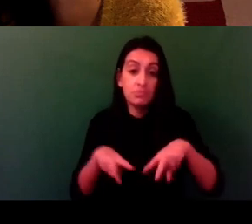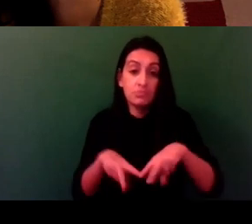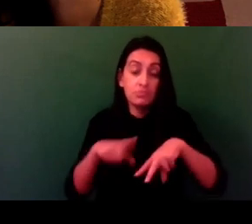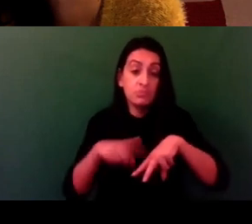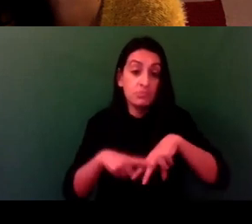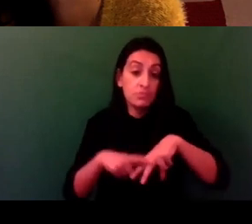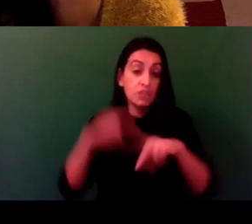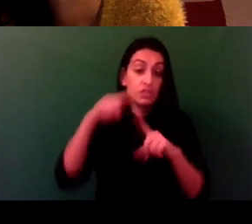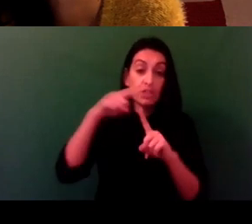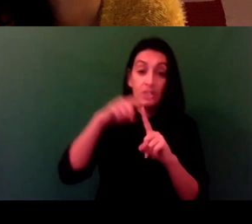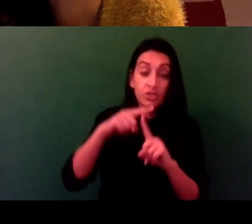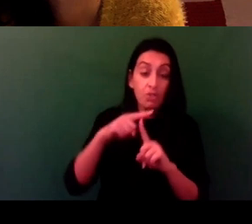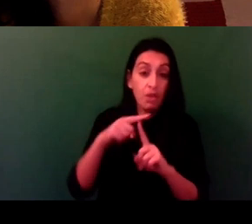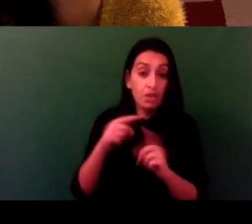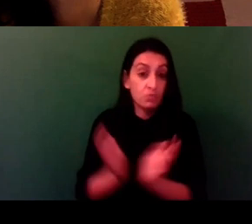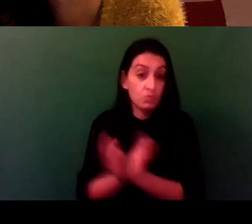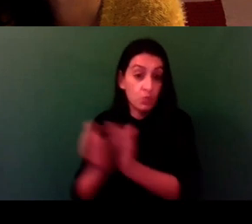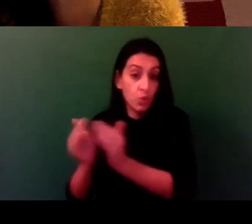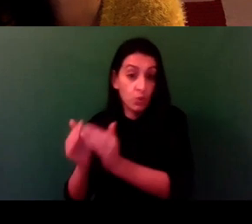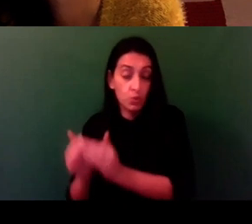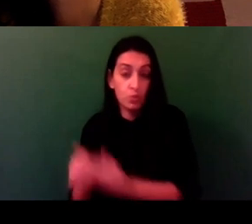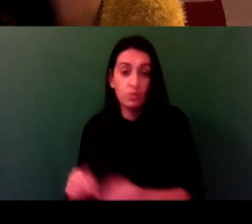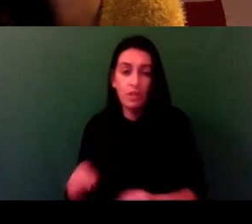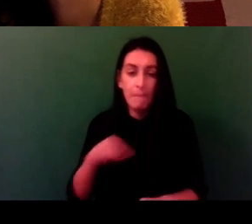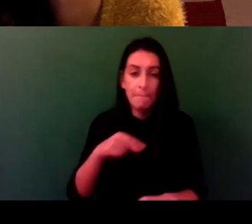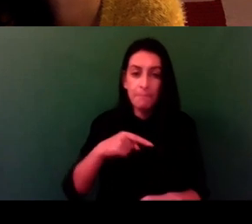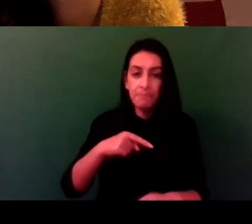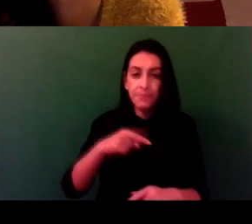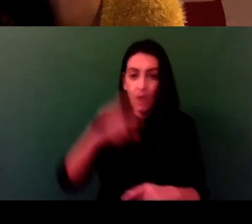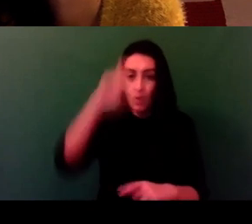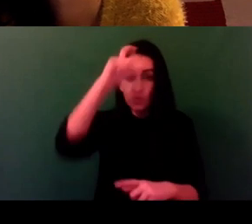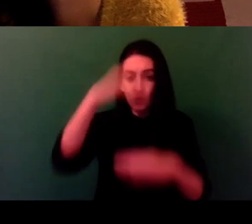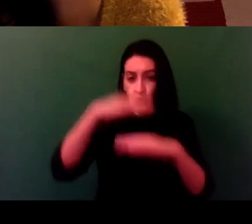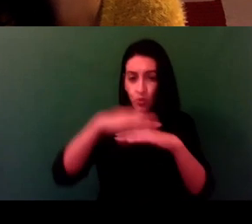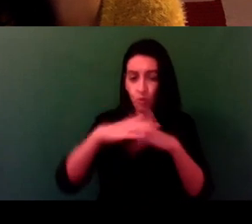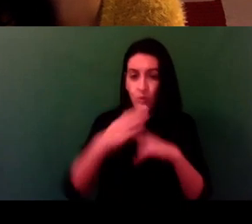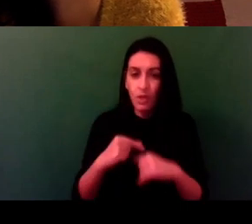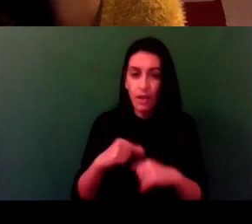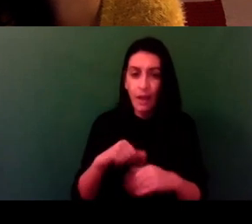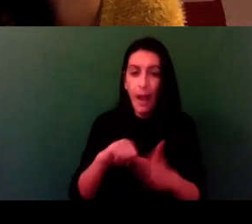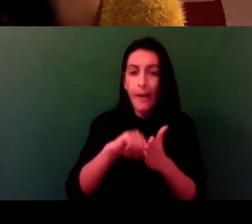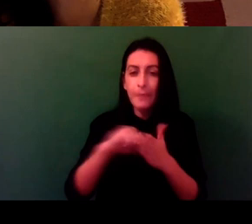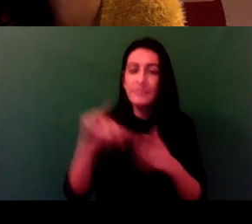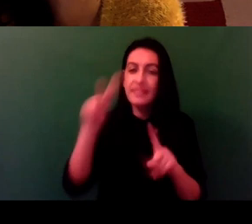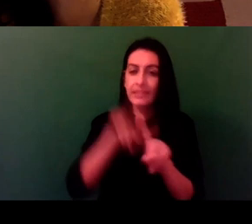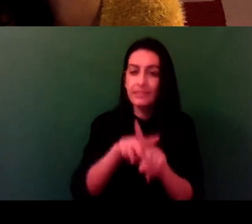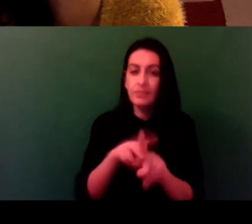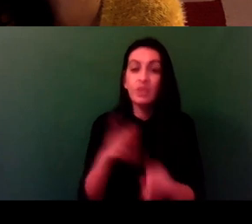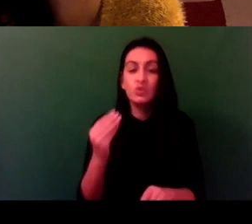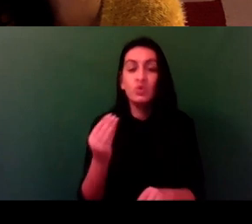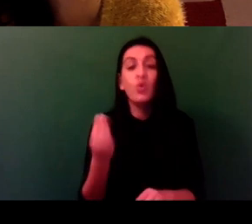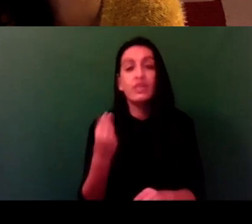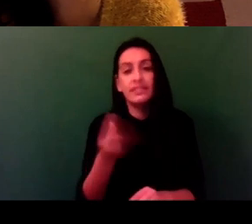yani o tür kanalları kullanmayı çok iyi bilen bir toplumuz aslında. Biz sadece şimdi kendi